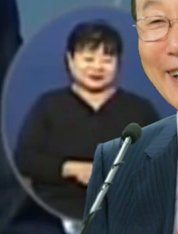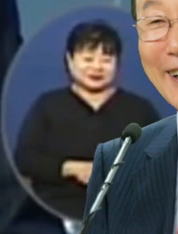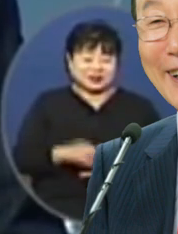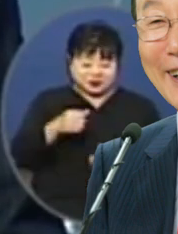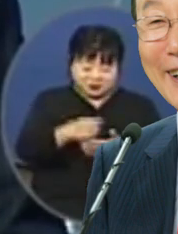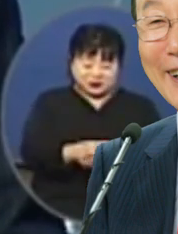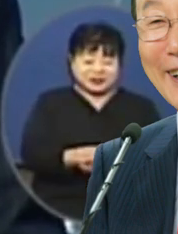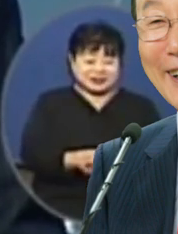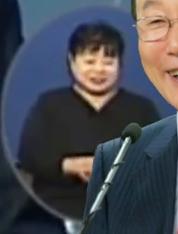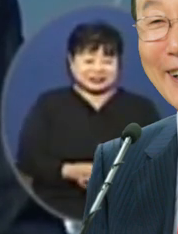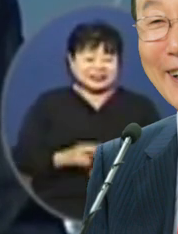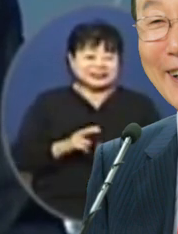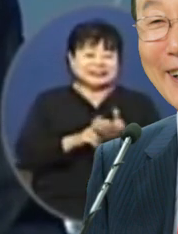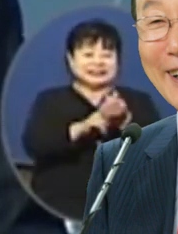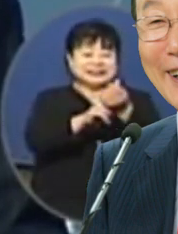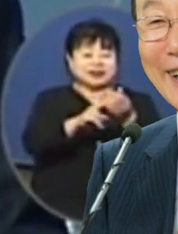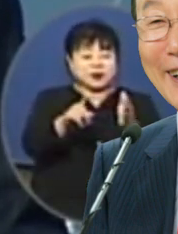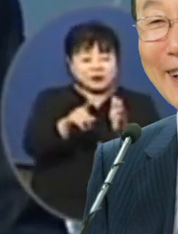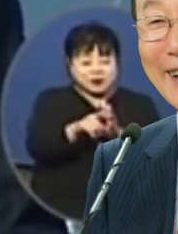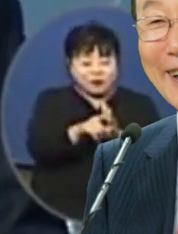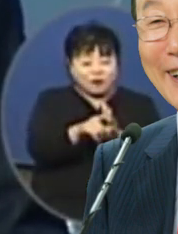용기를 내어서 기적을 믿고